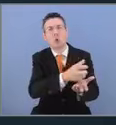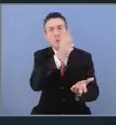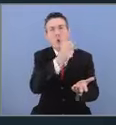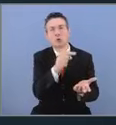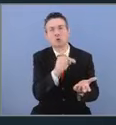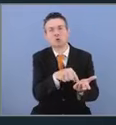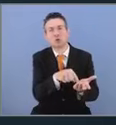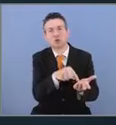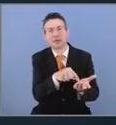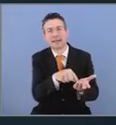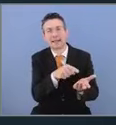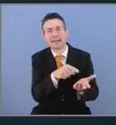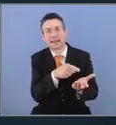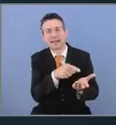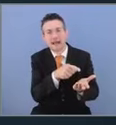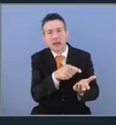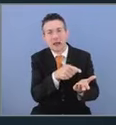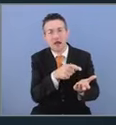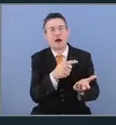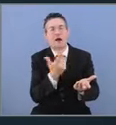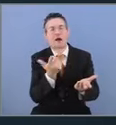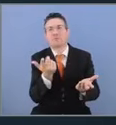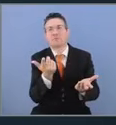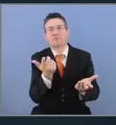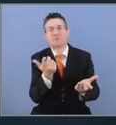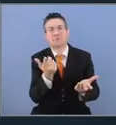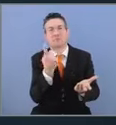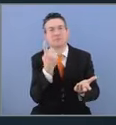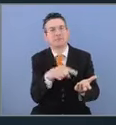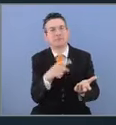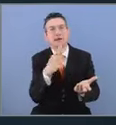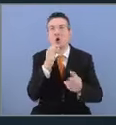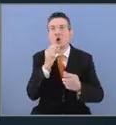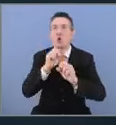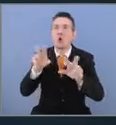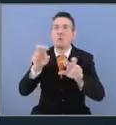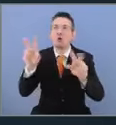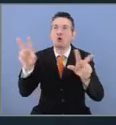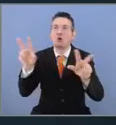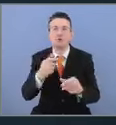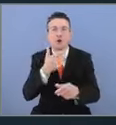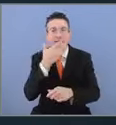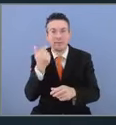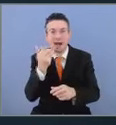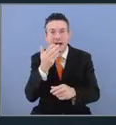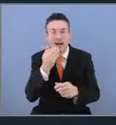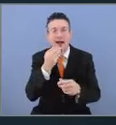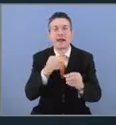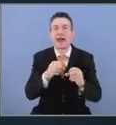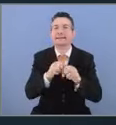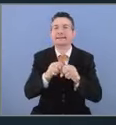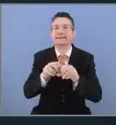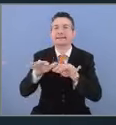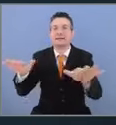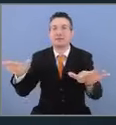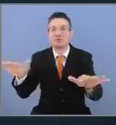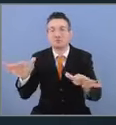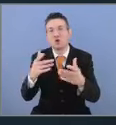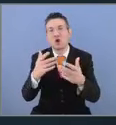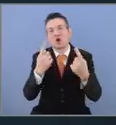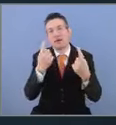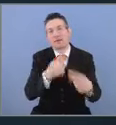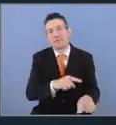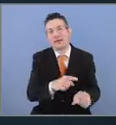anche dal punto di vista proprio della comunicazione, della distribuzione, il valore che quel prodotto